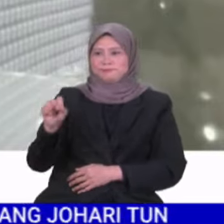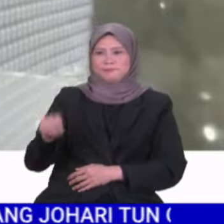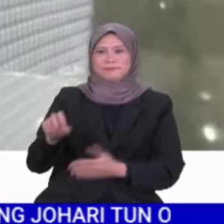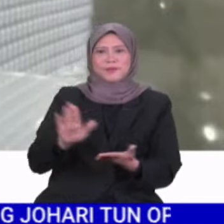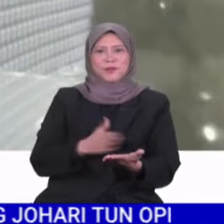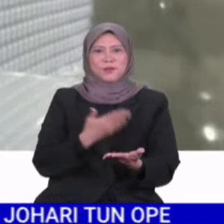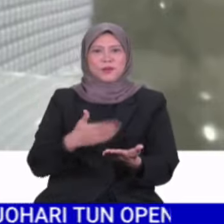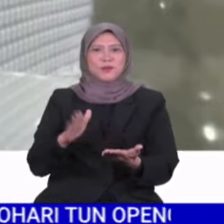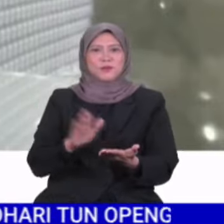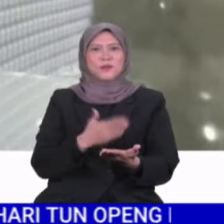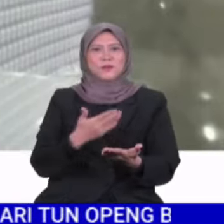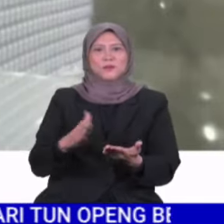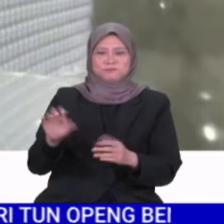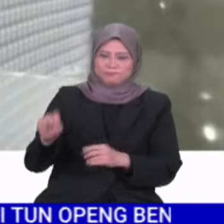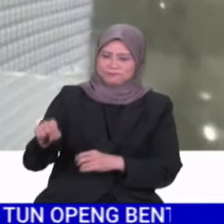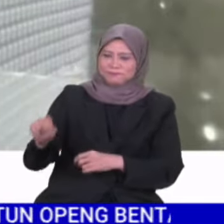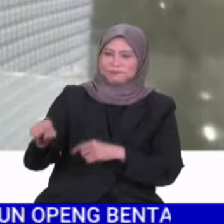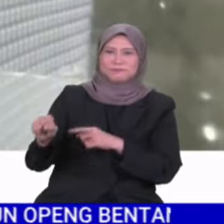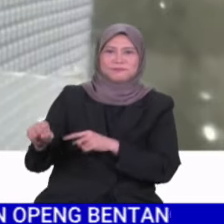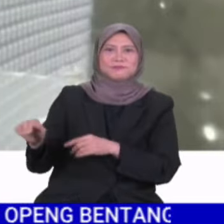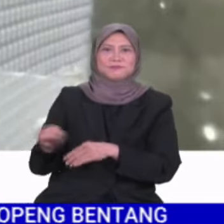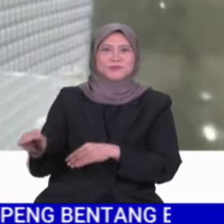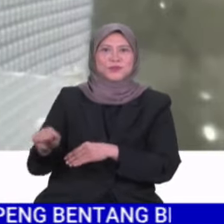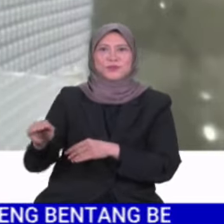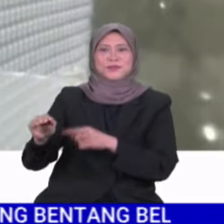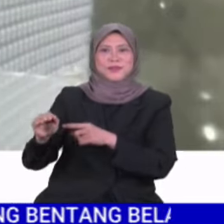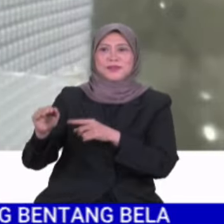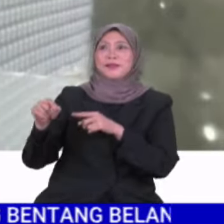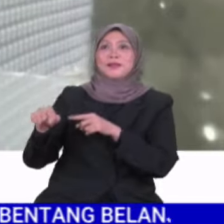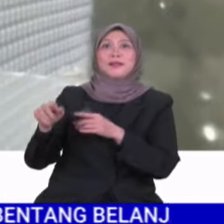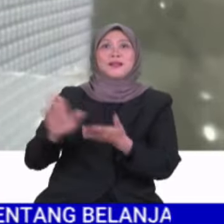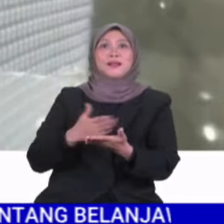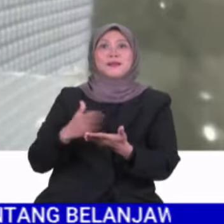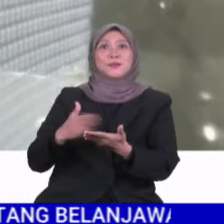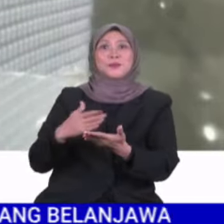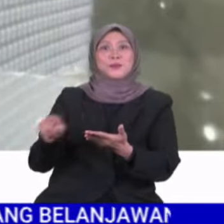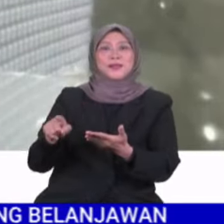terhadap lagu yang dimainkan. Lebih-lebih lagi apabila lagu